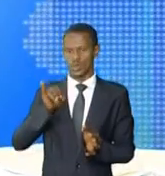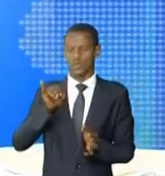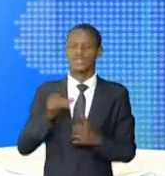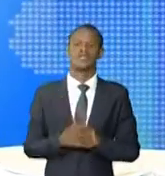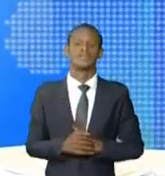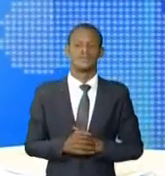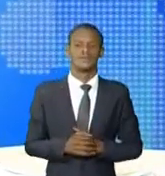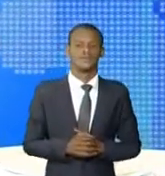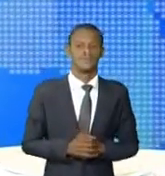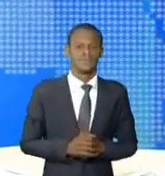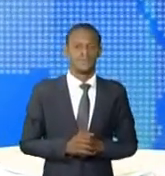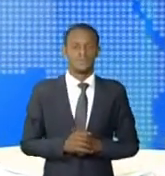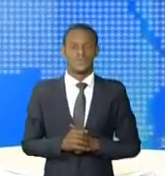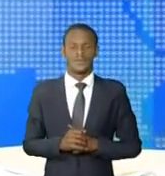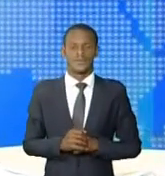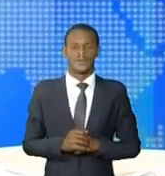Kamole.